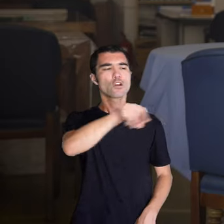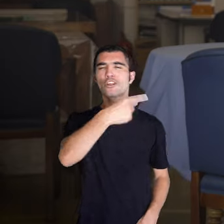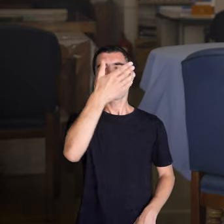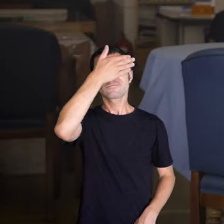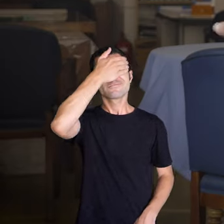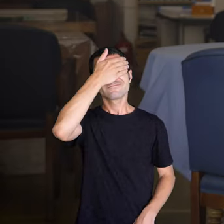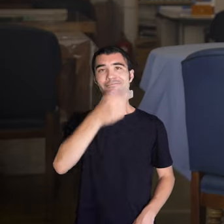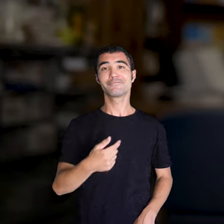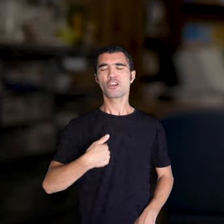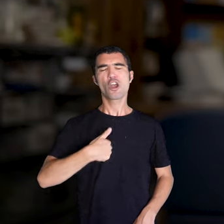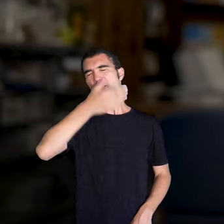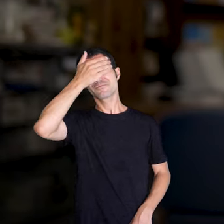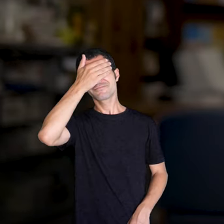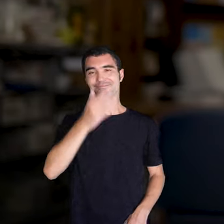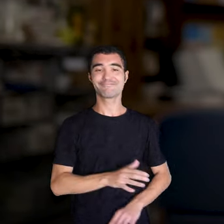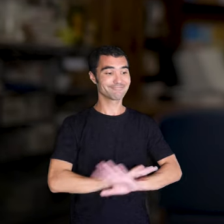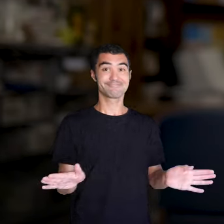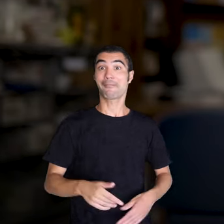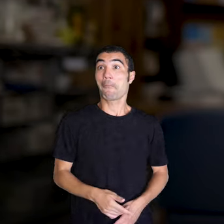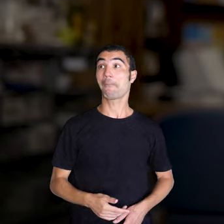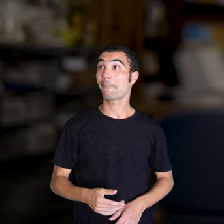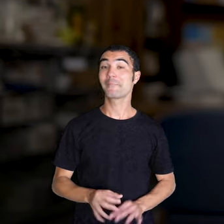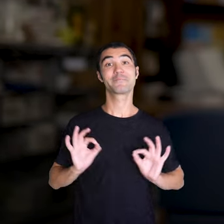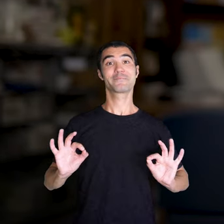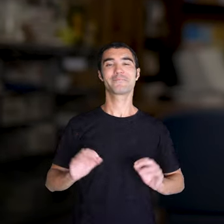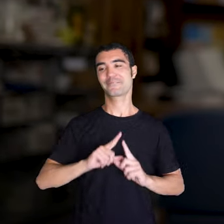res, no, nosaltres tampoc. El guapo era que tu cobraves un dobbés